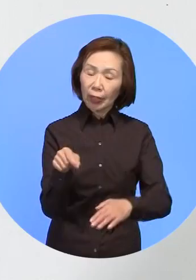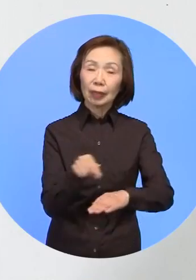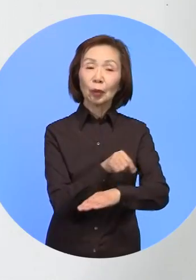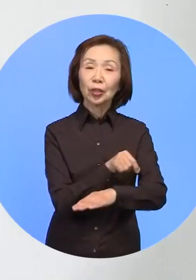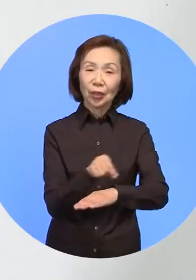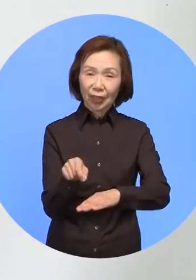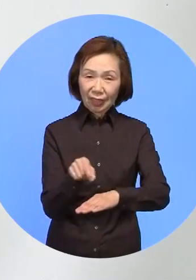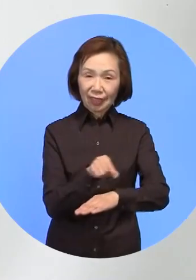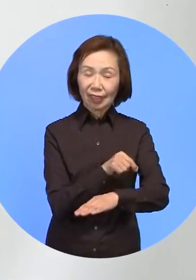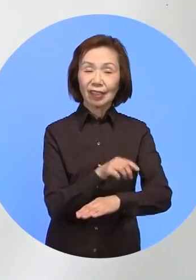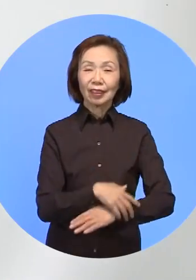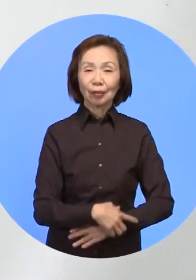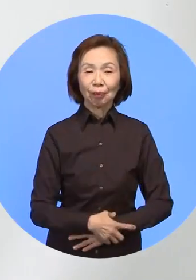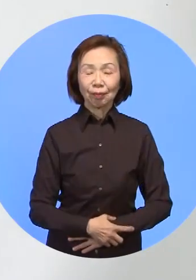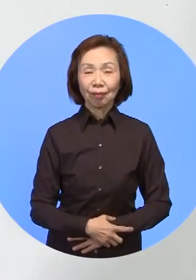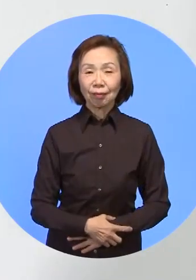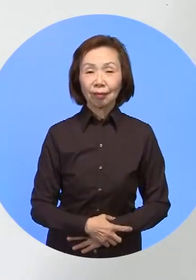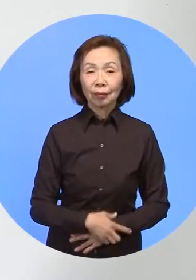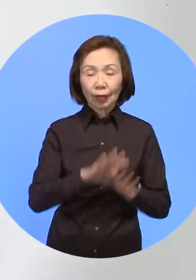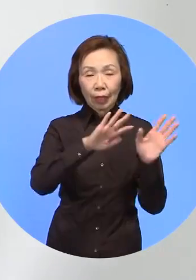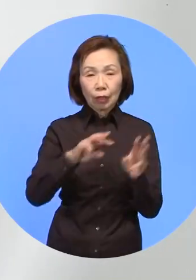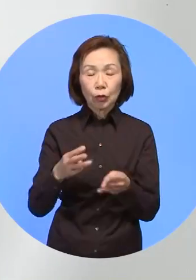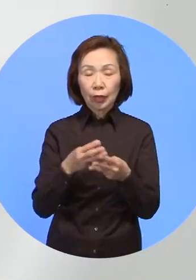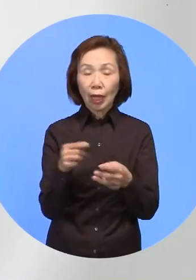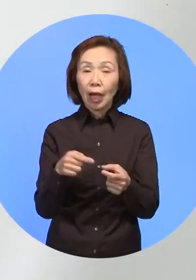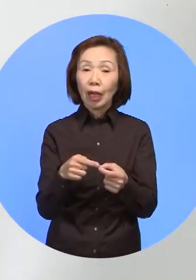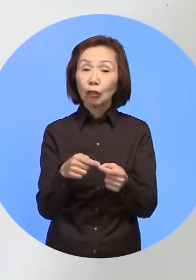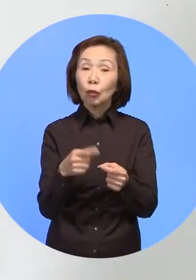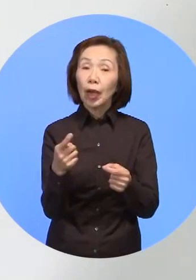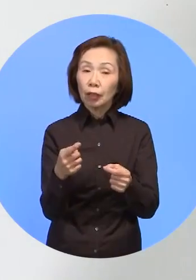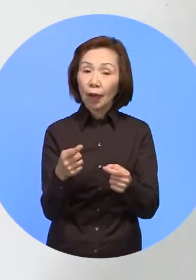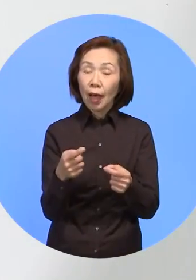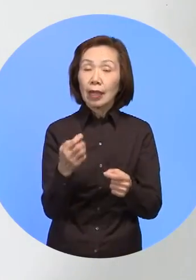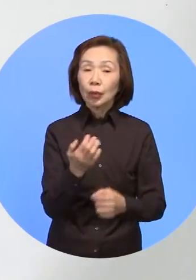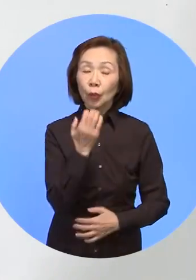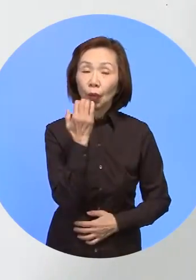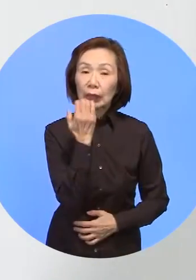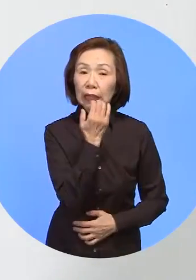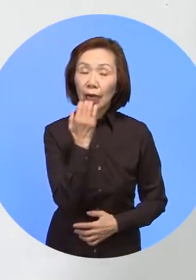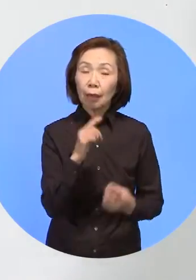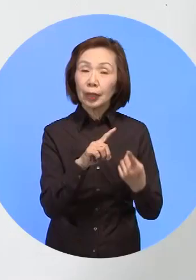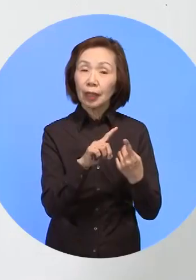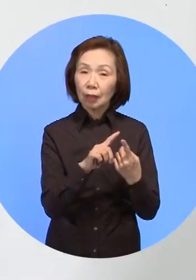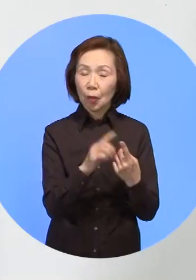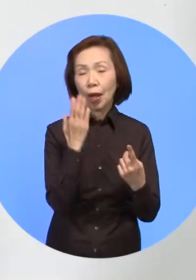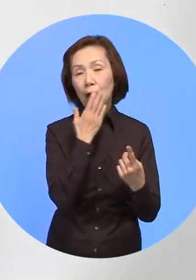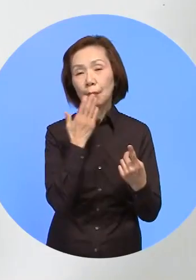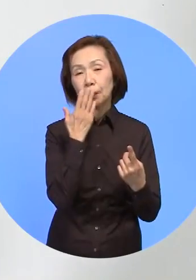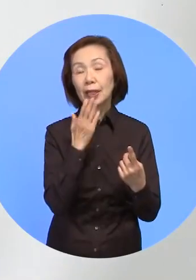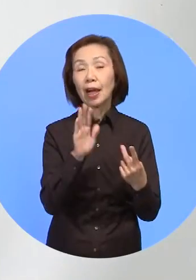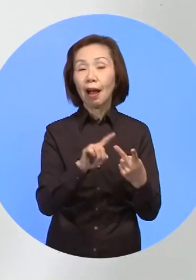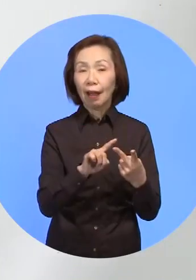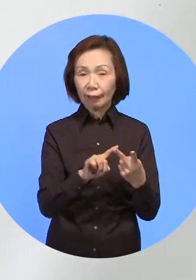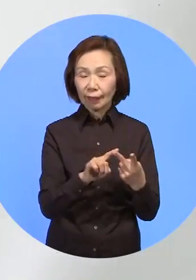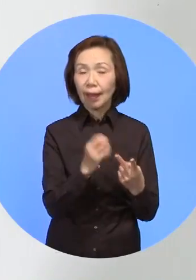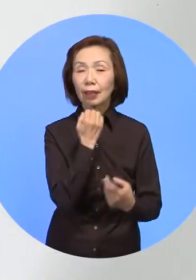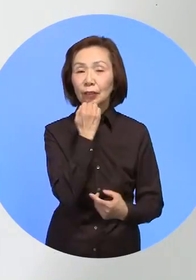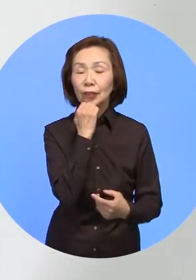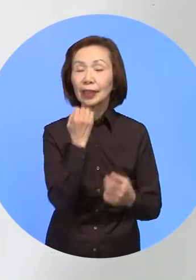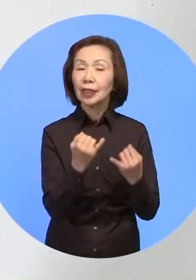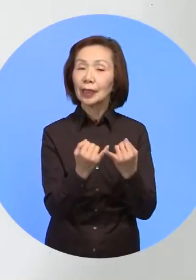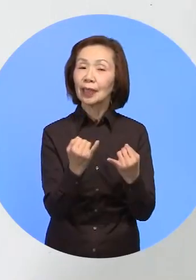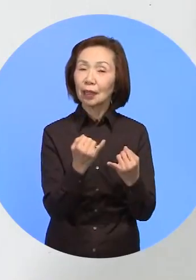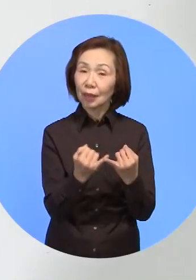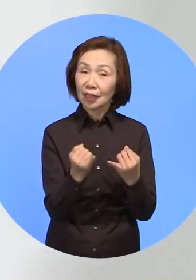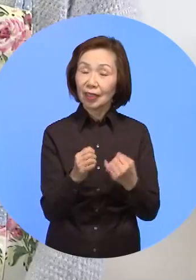、それがちょっとね特徴なんです。でスイタクワイなんですけれども、スイタクワイはその苦味にほんのりとした甘みがあります。